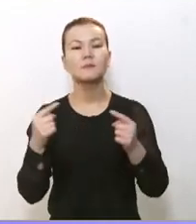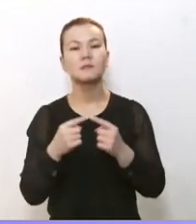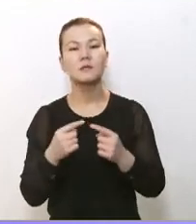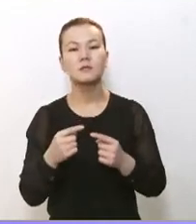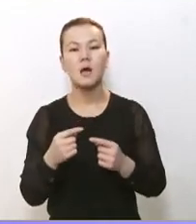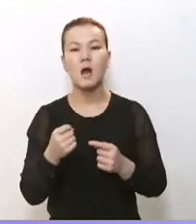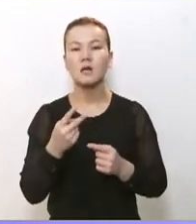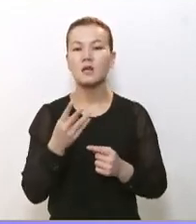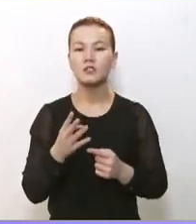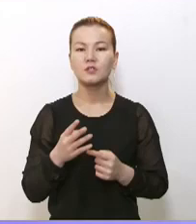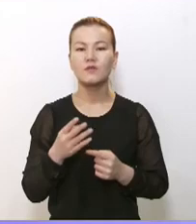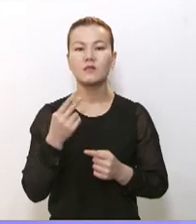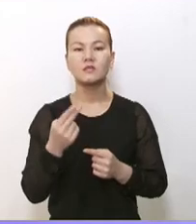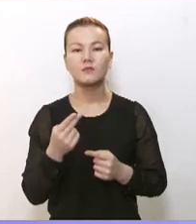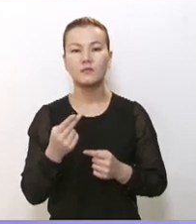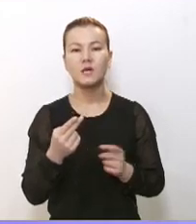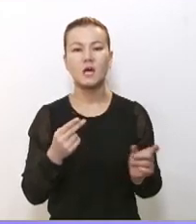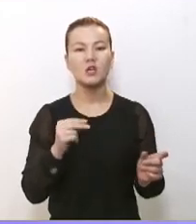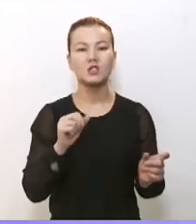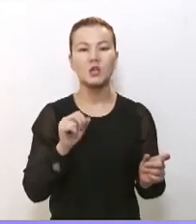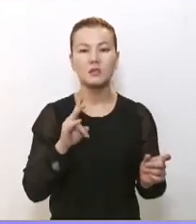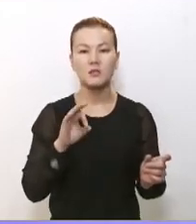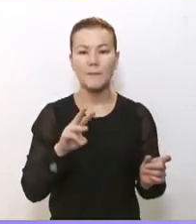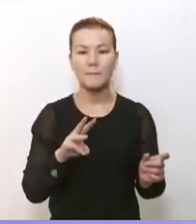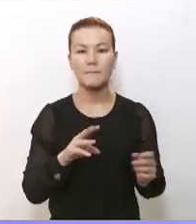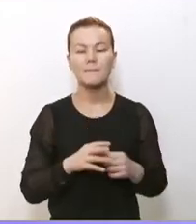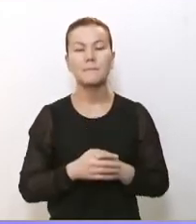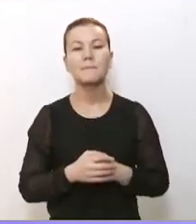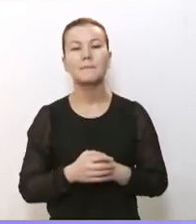Определить количество цифр в частном.